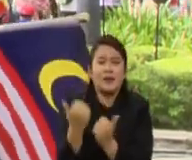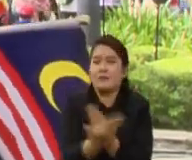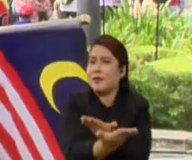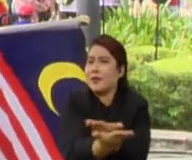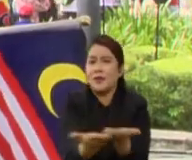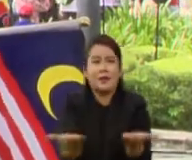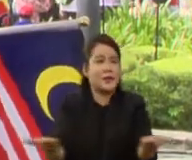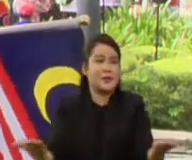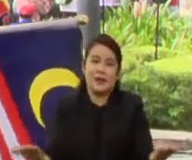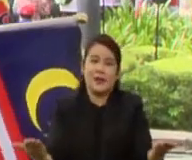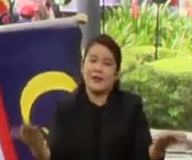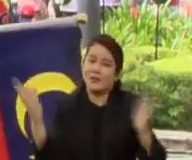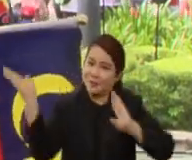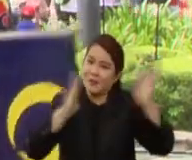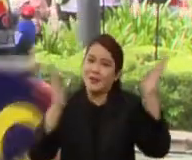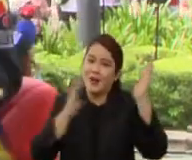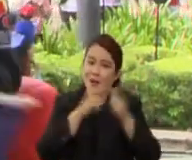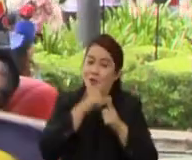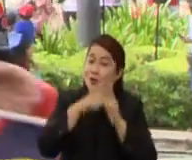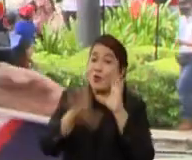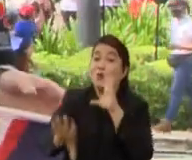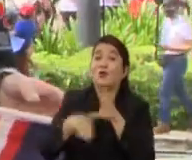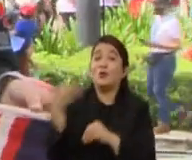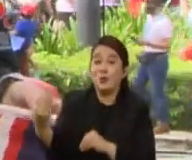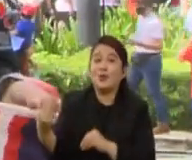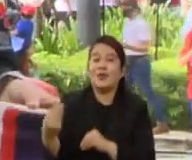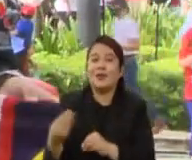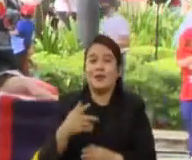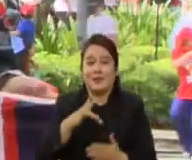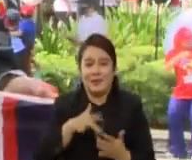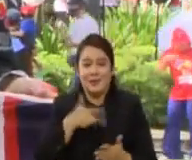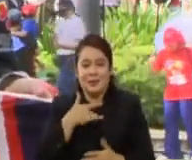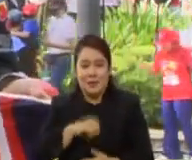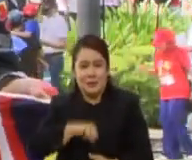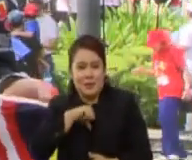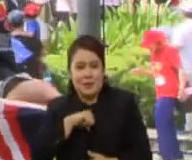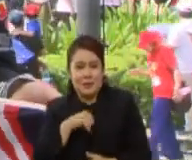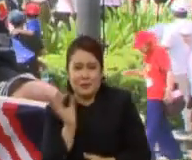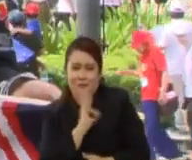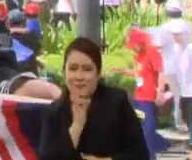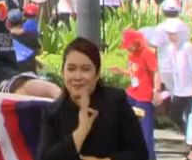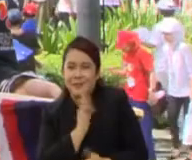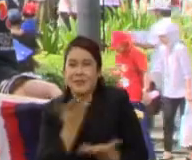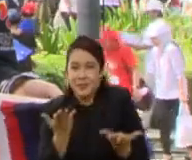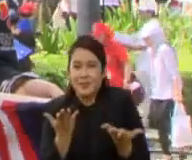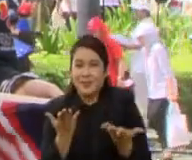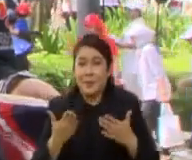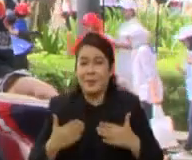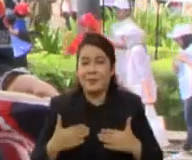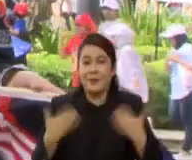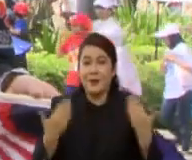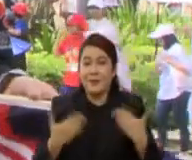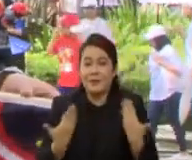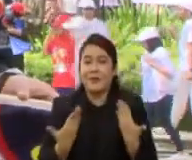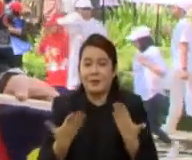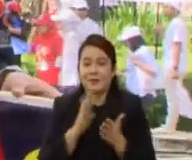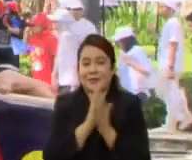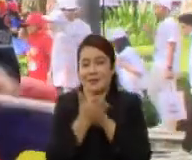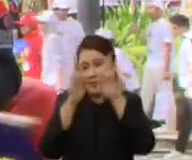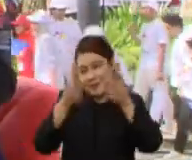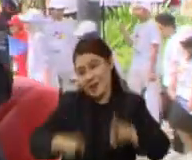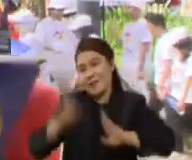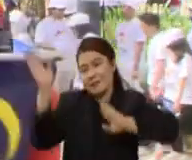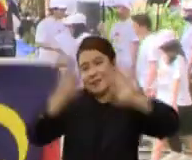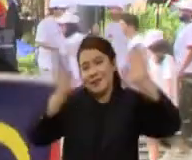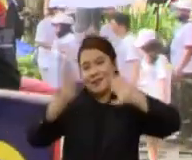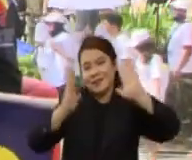juga anda berada, di Malaysia maupun luar negara, rasa bangga, teruja, kagum menjadi rakyat Malaysia akan